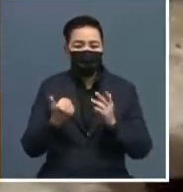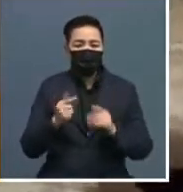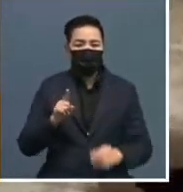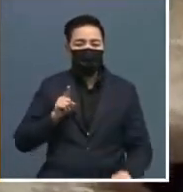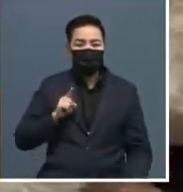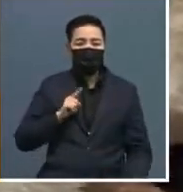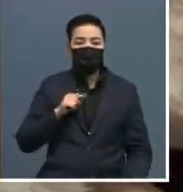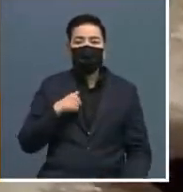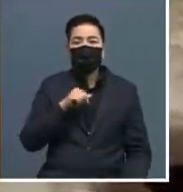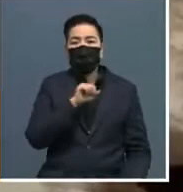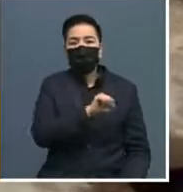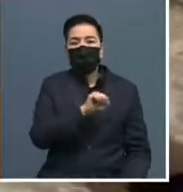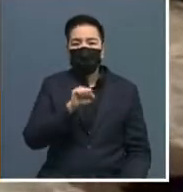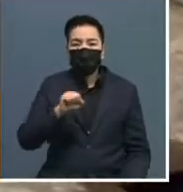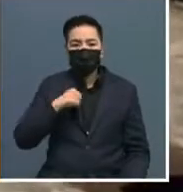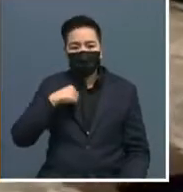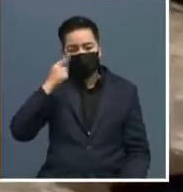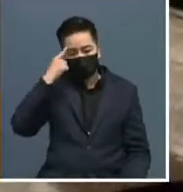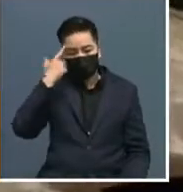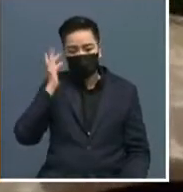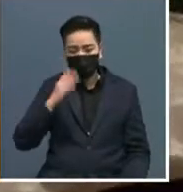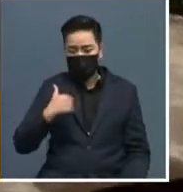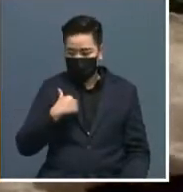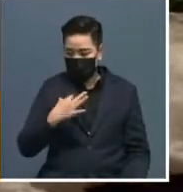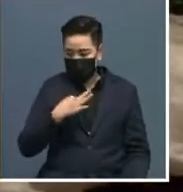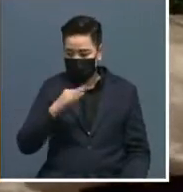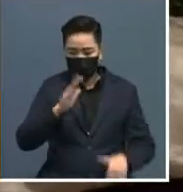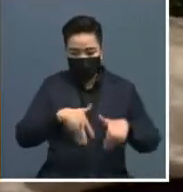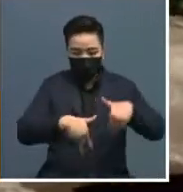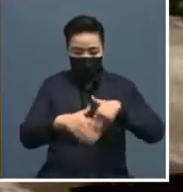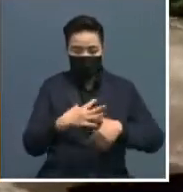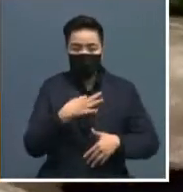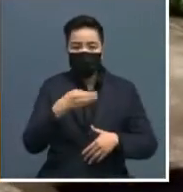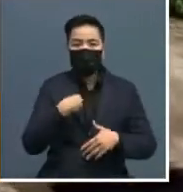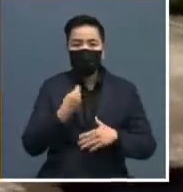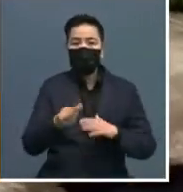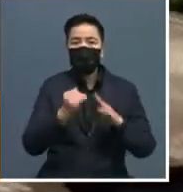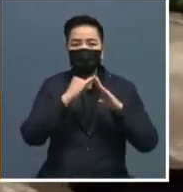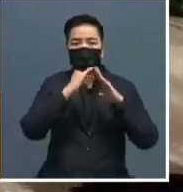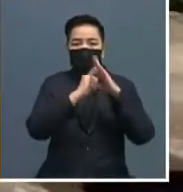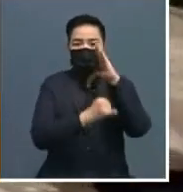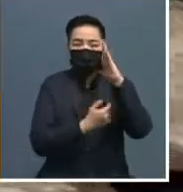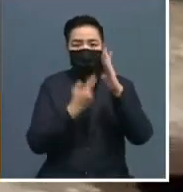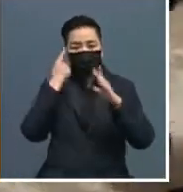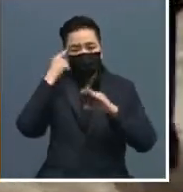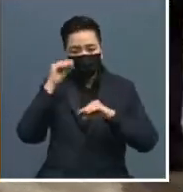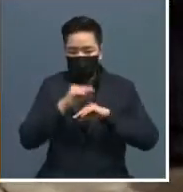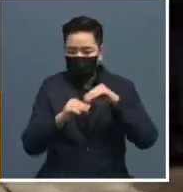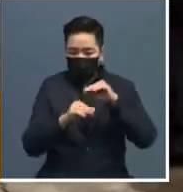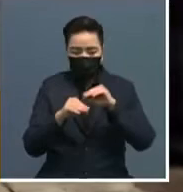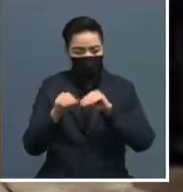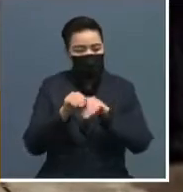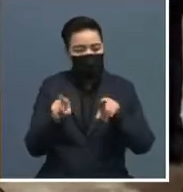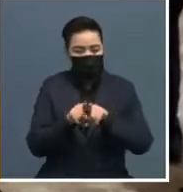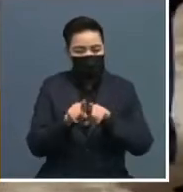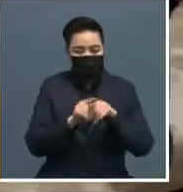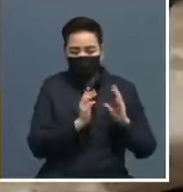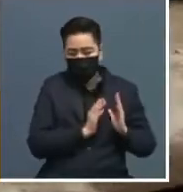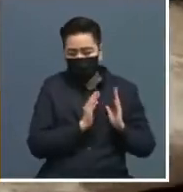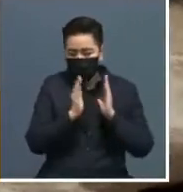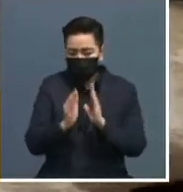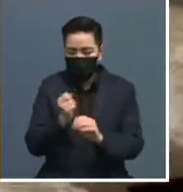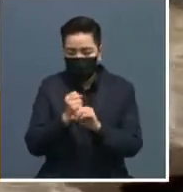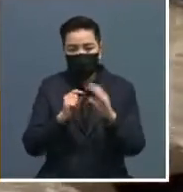กิจของผู้แทนถูกเลือกจากประชาชนจึงขอเชิญชวนจังหวัดอื่นๆนะฮะได้ดำเนินโครงการเช่นนี้เช่นเดียวกับจังหวัดก